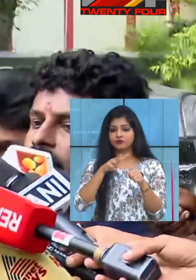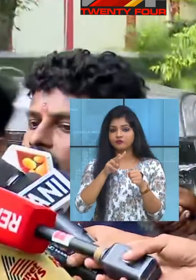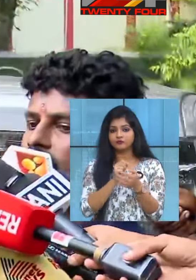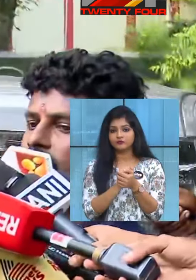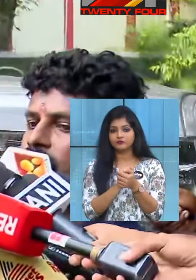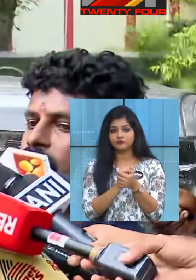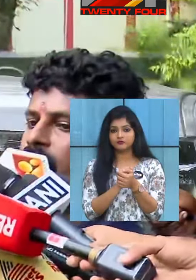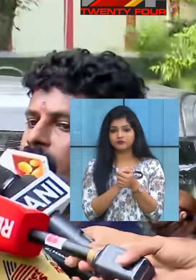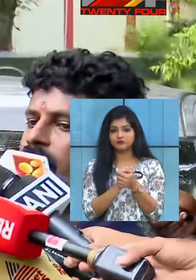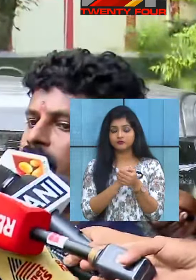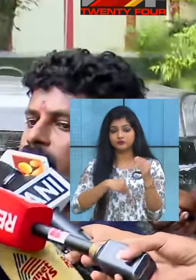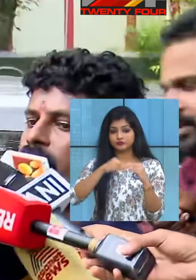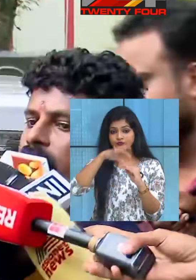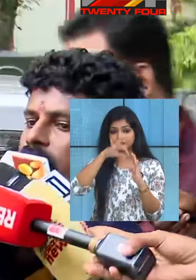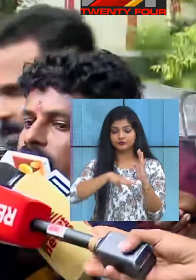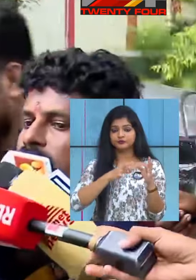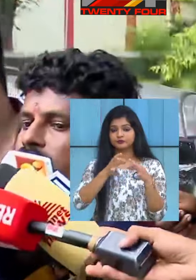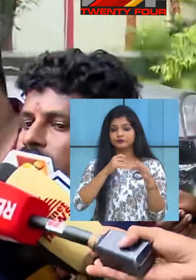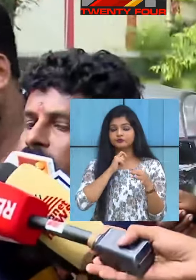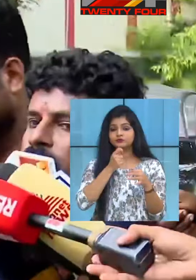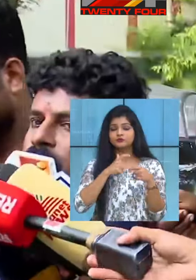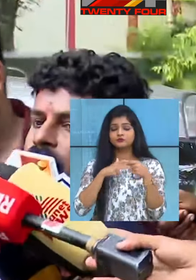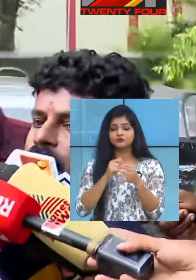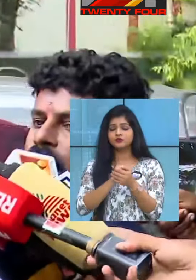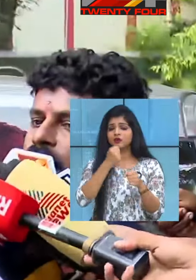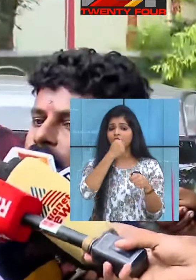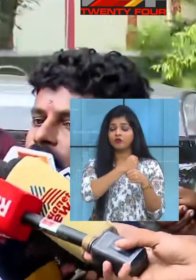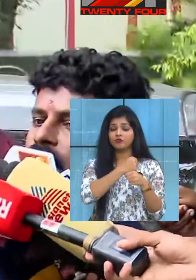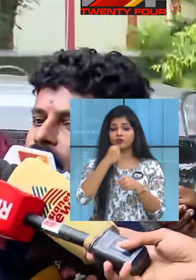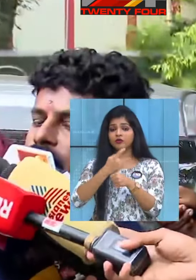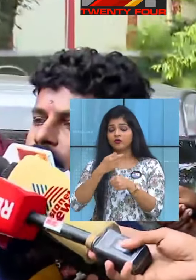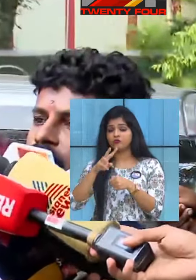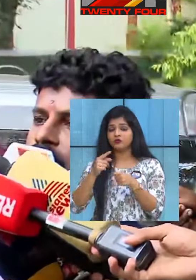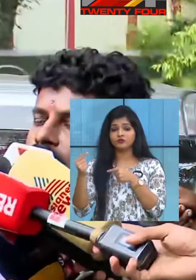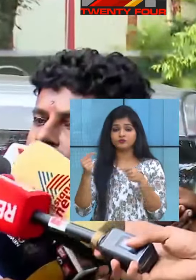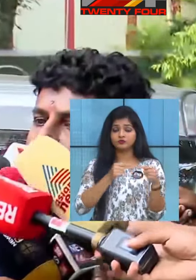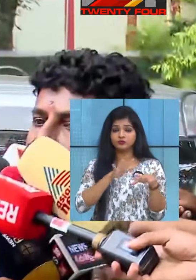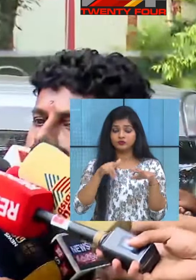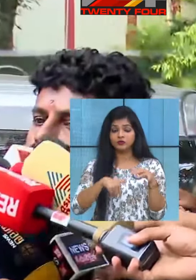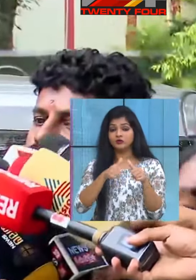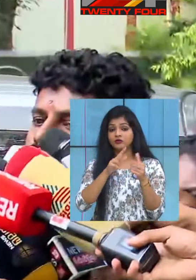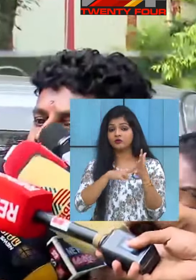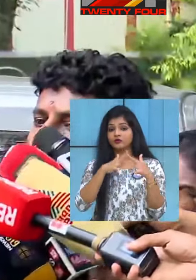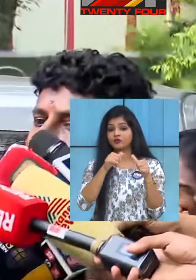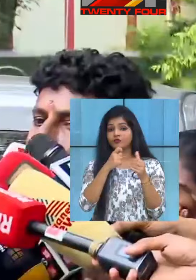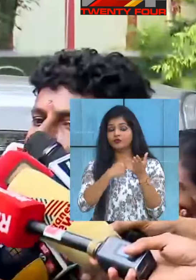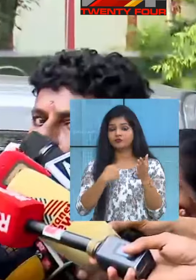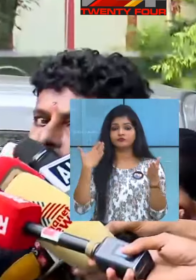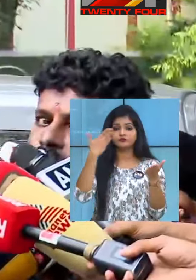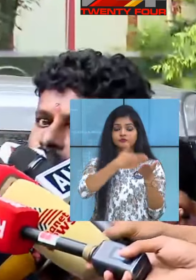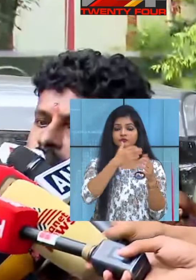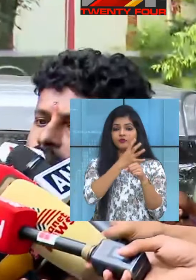കൈമാറുന്നത് എം ജി പ്രതീക്ഷ നൽകും വിശദാംശങ്ങൾ പ്രതീക്ഷിച്ച സർക്കാരും ഗവർണറും തമ്മിൽ ഒരു ഏറ്റുമുട്ടൽ ഘട്ടത്തിലാണ് ഈ അൻവറിന്റെ സന്ദർശനം